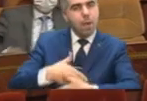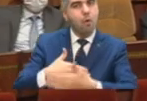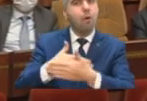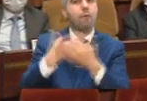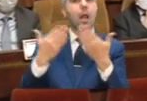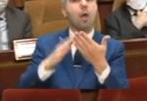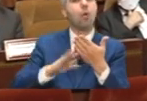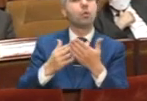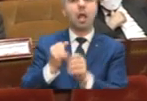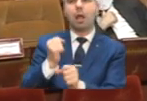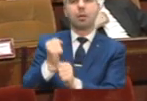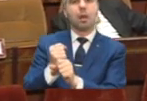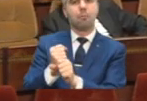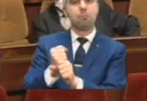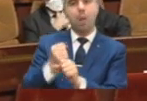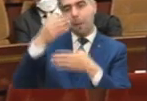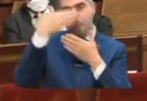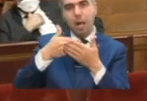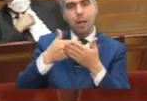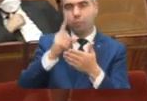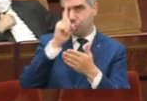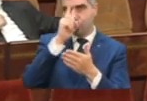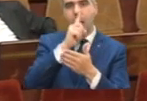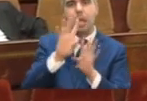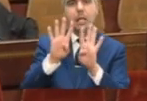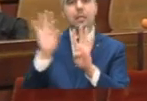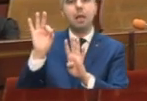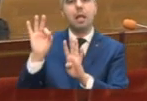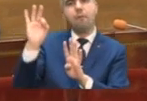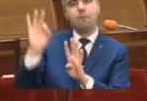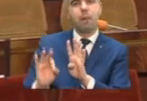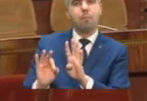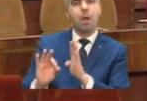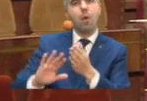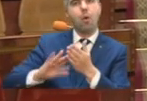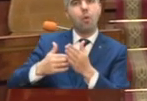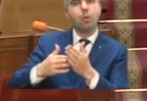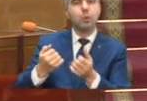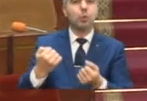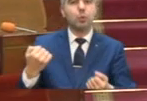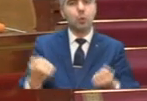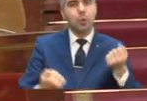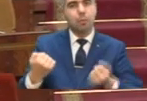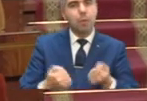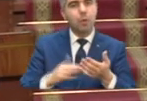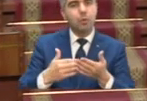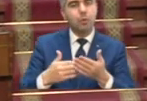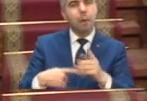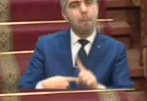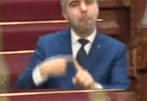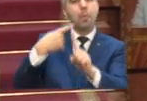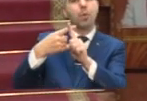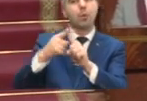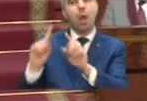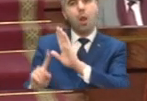الملف حتى المغرب يوصل 80% ديال القيمه المضافه في قطاع السيارات، ويكون من احسن من